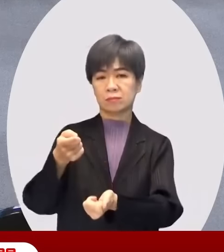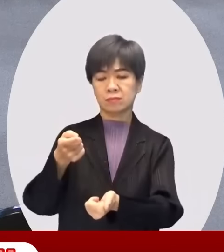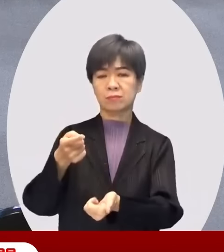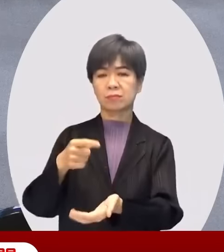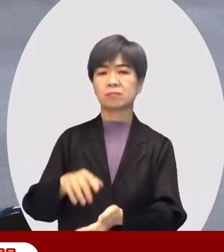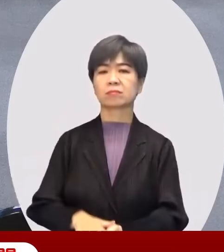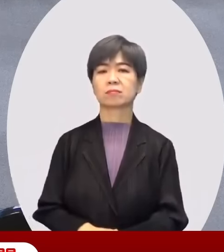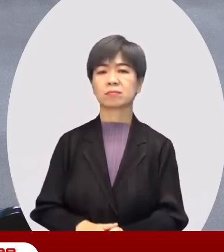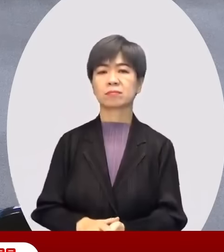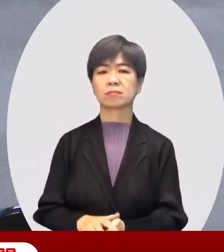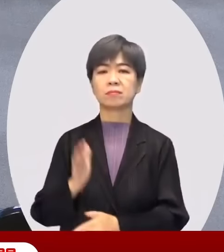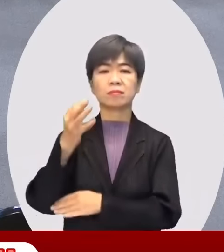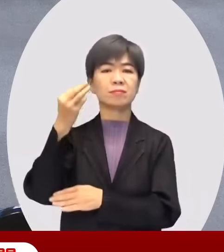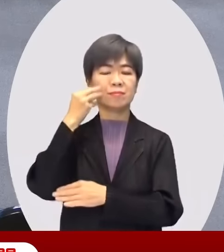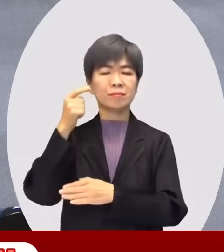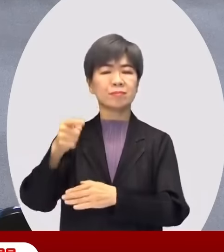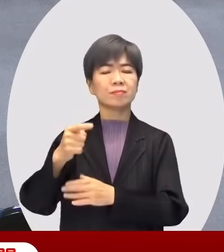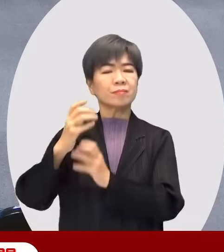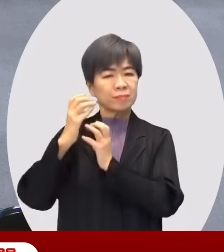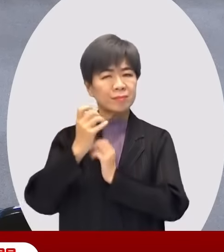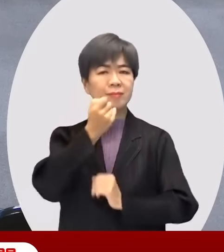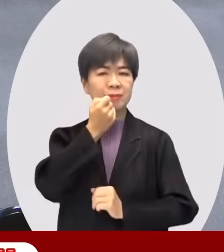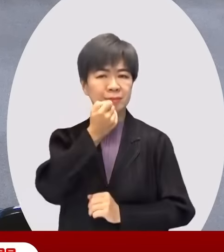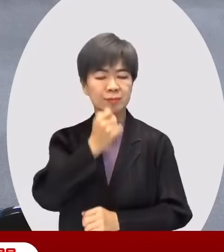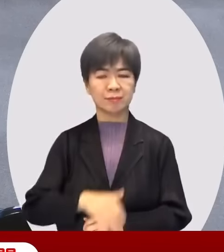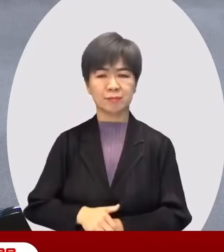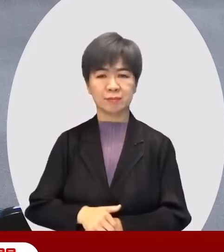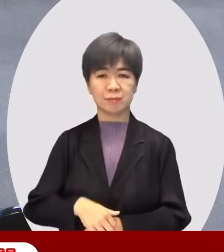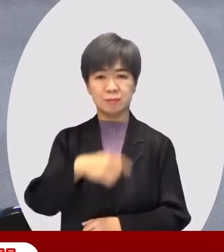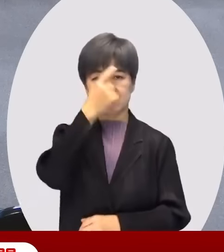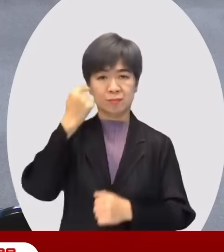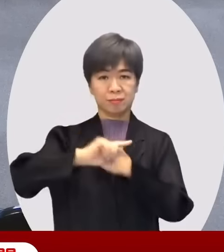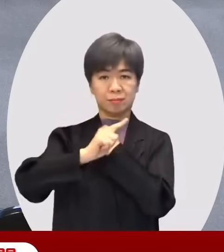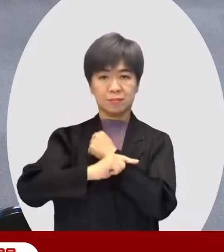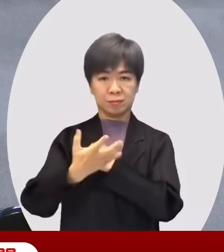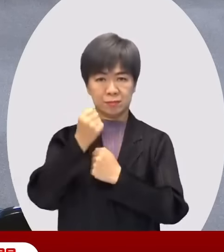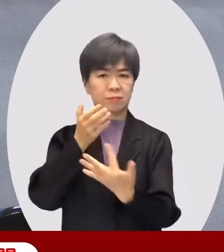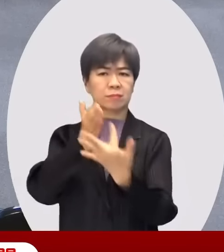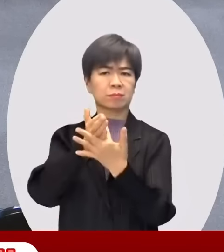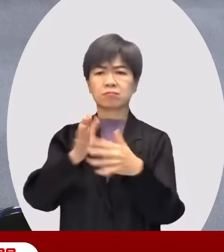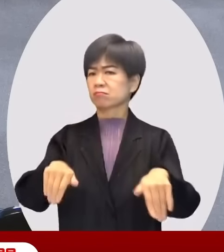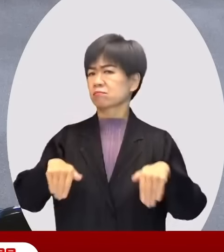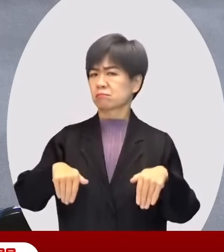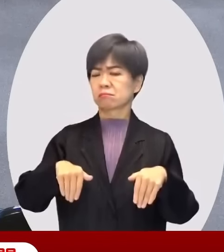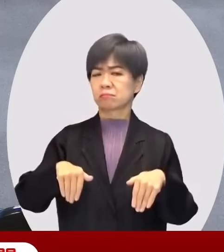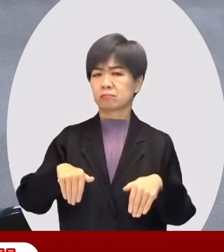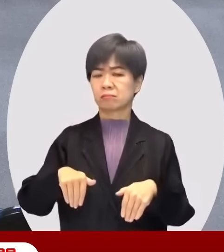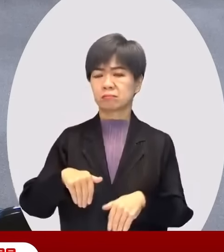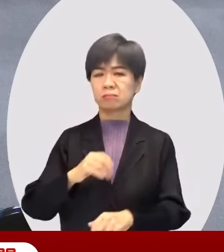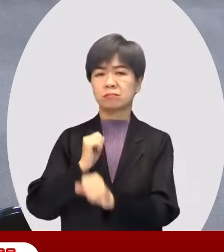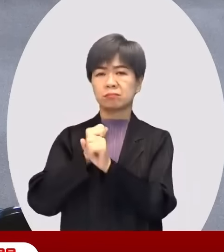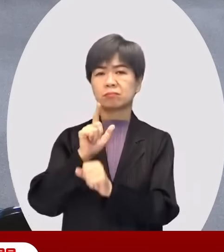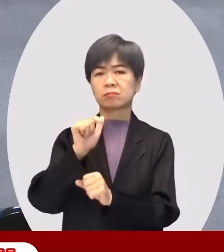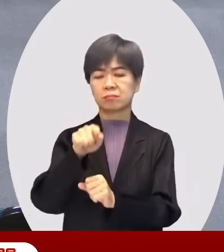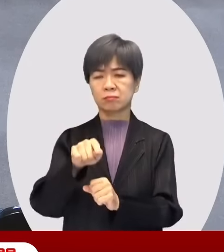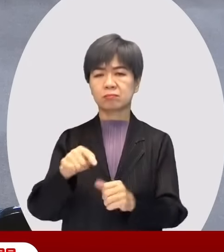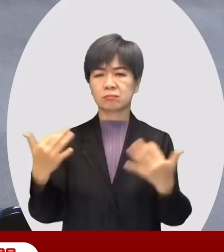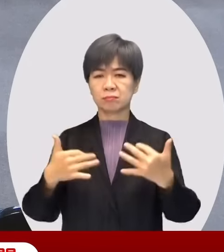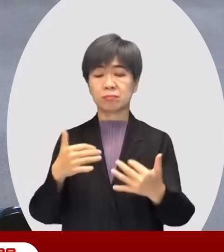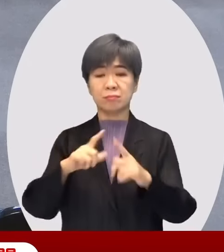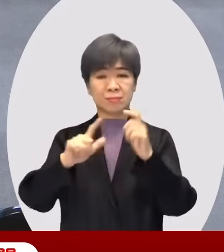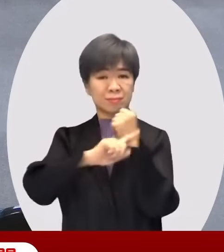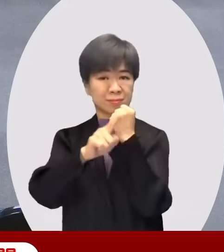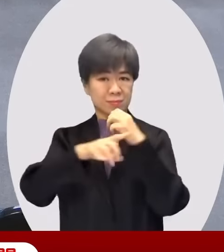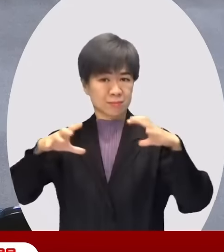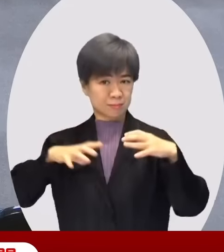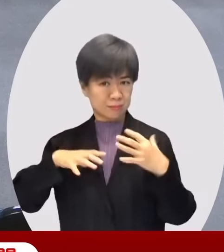给相关的政治部门处理，这个时候大司法权就不应该介入。所以其实詹老师的问题很简单，这件事情